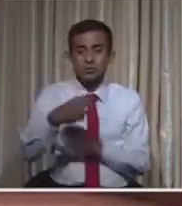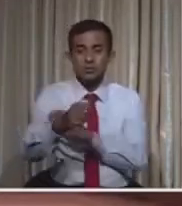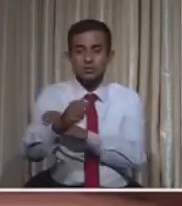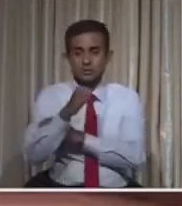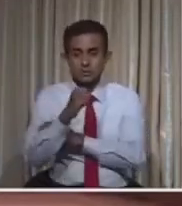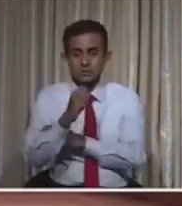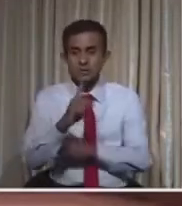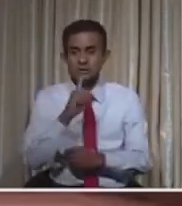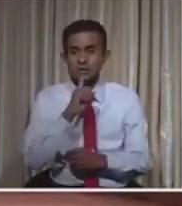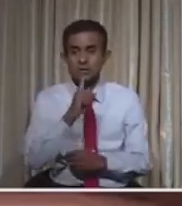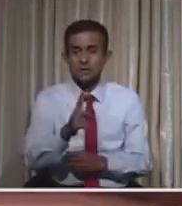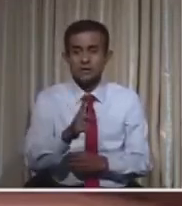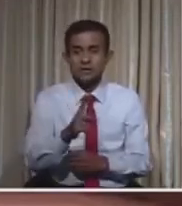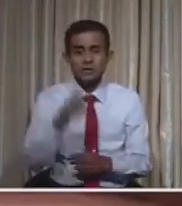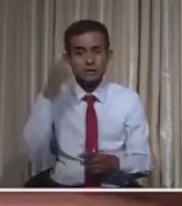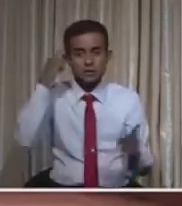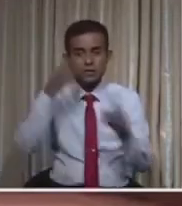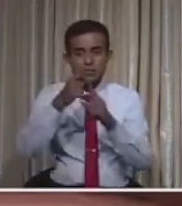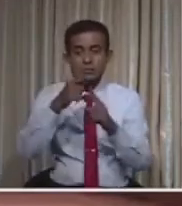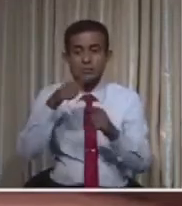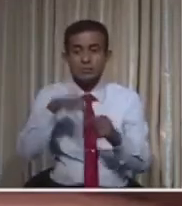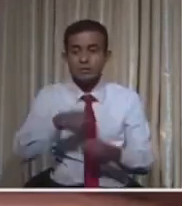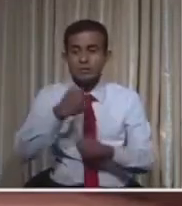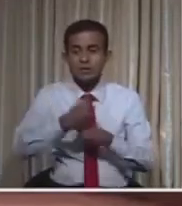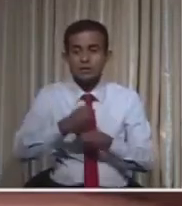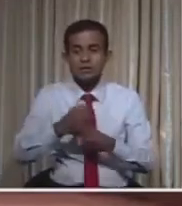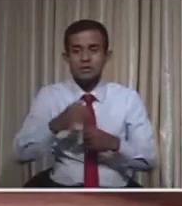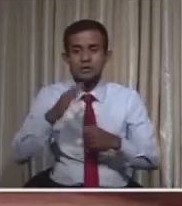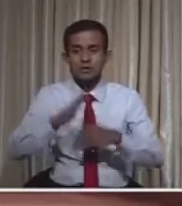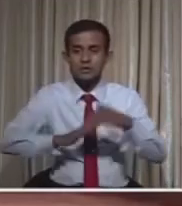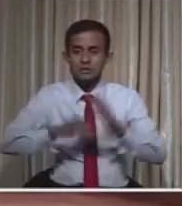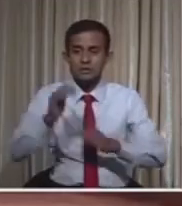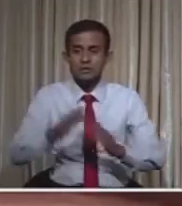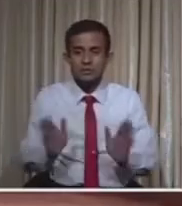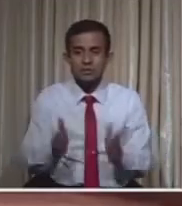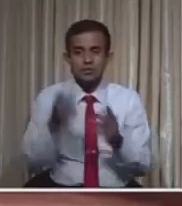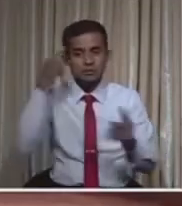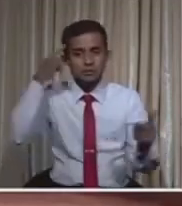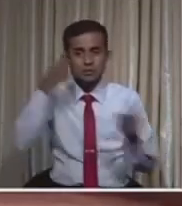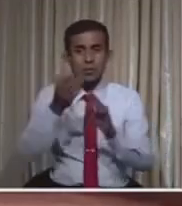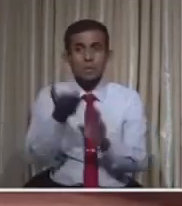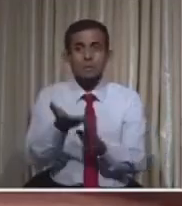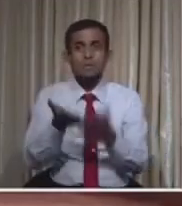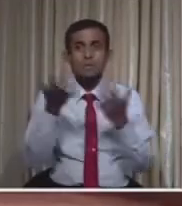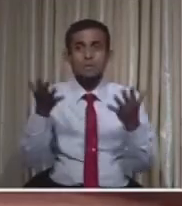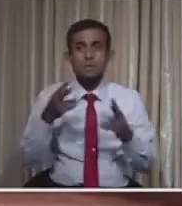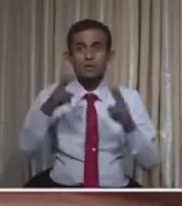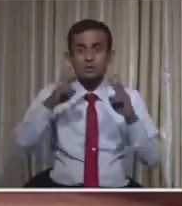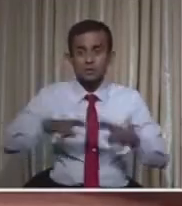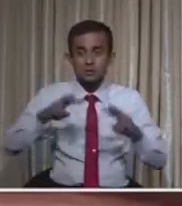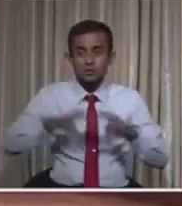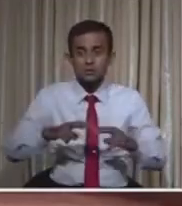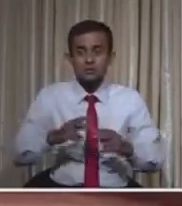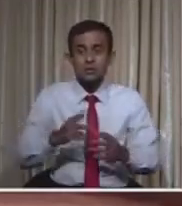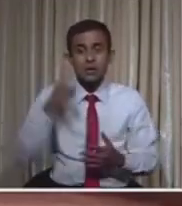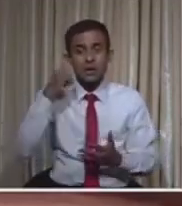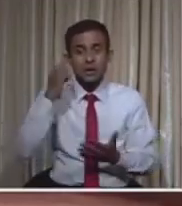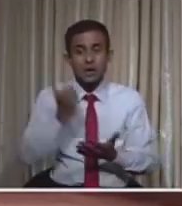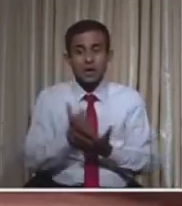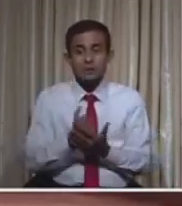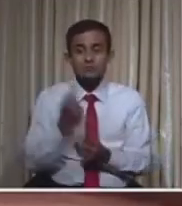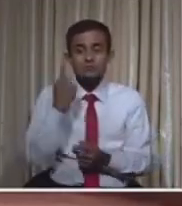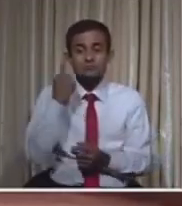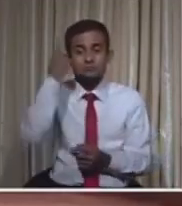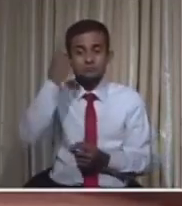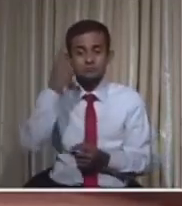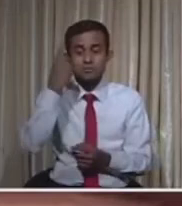එක පිළිබඳව සහ ආණ්ඩුවක් කිරීම පිළිබඳව මීට වඩා ගැඹුරු නිසා සංකීර්ණව සහ බුද්ධිමත්ව